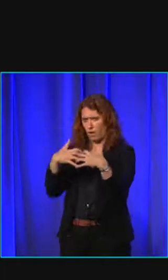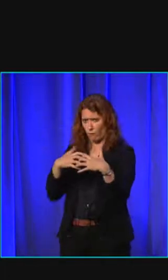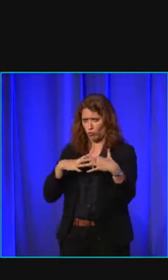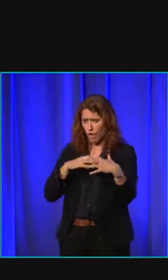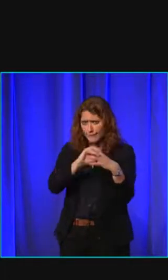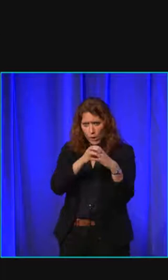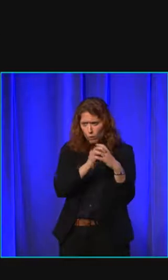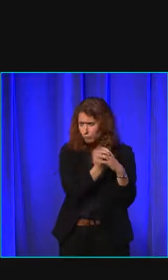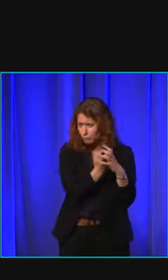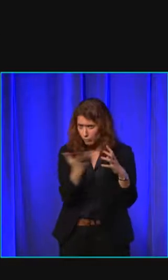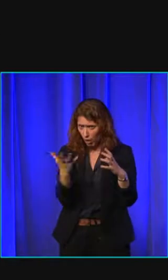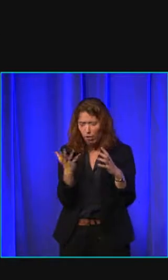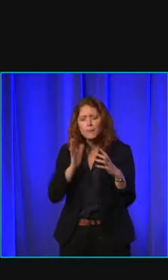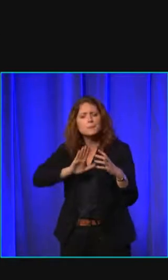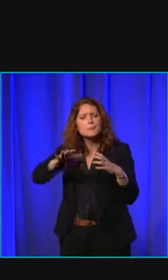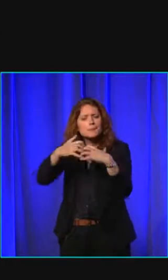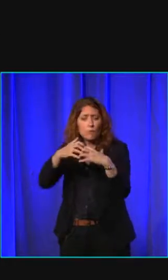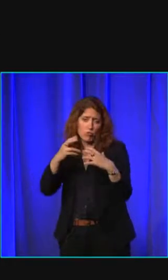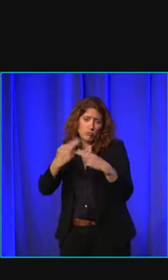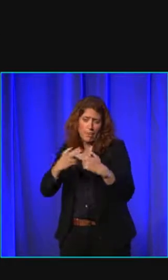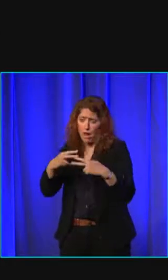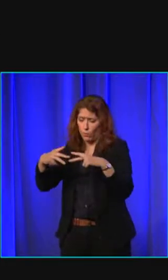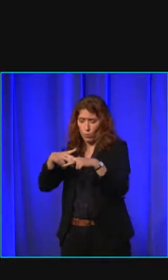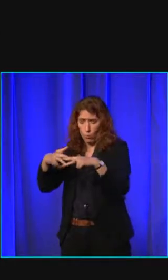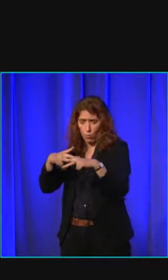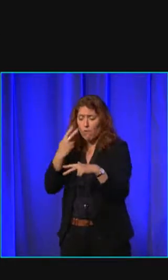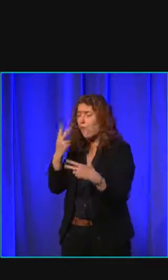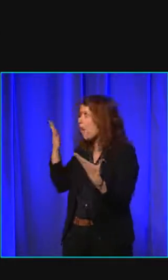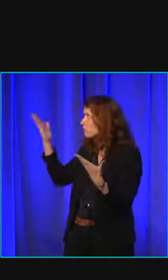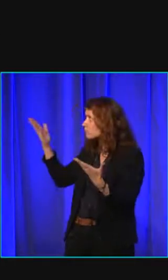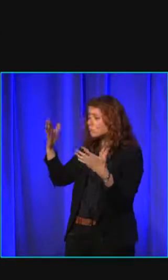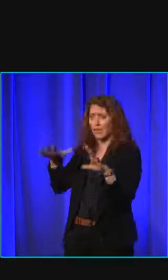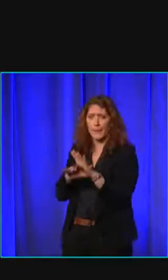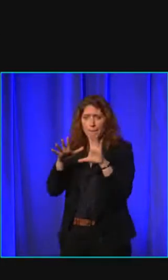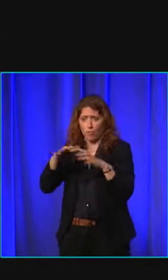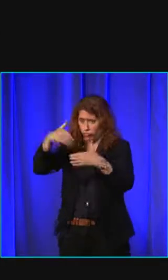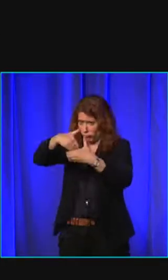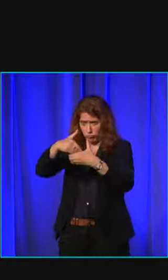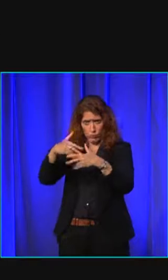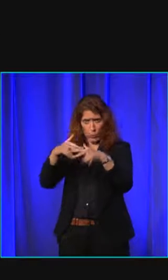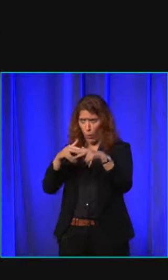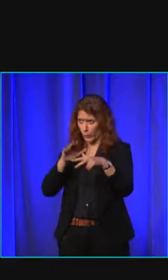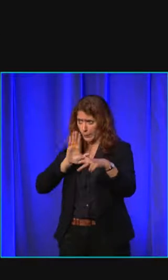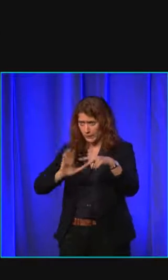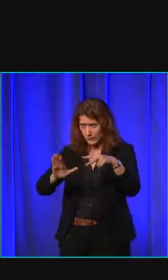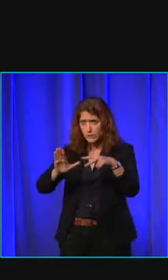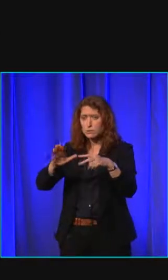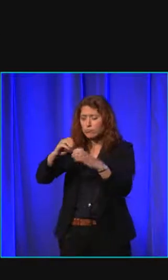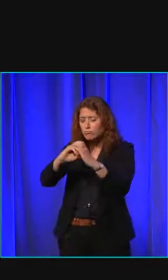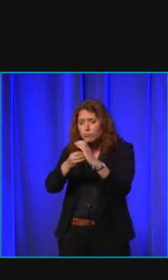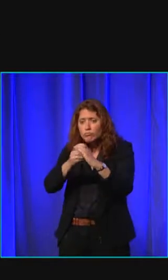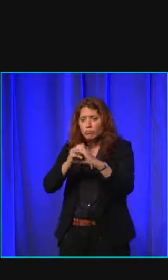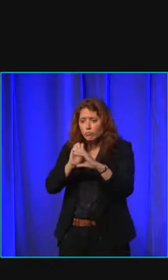cerveau, ça s'appelle les neurones. Là, donc, vous voyez un neurone avec le corps cellulaire, vous voyez l'axone,